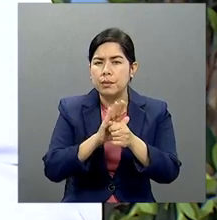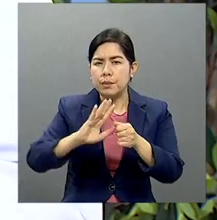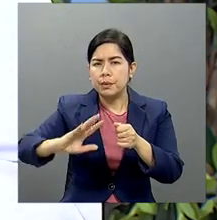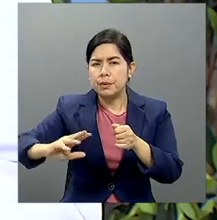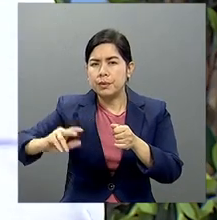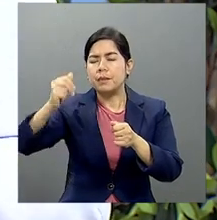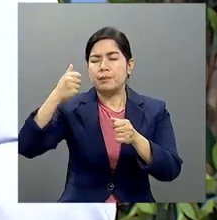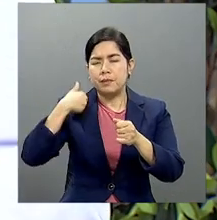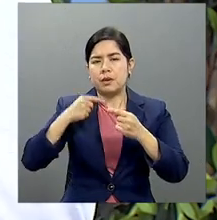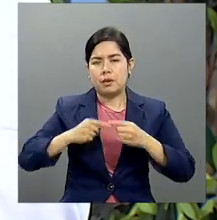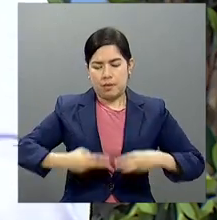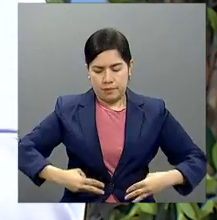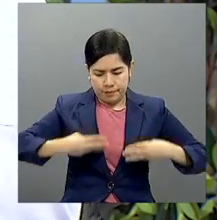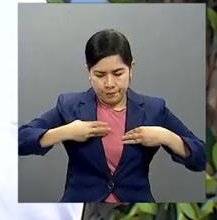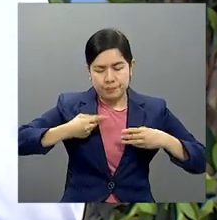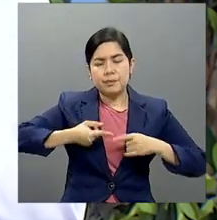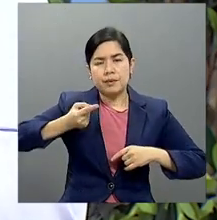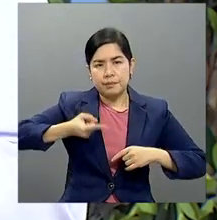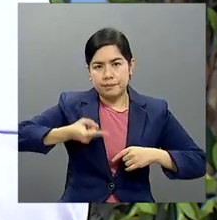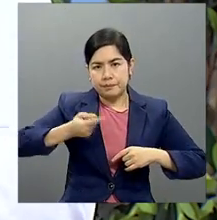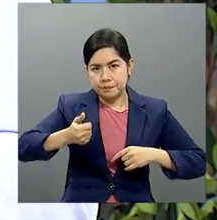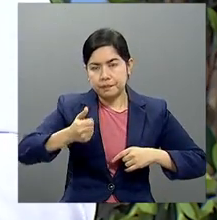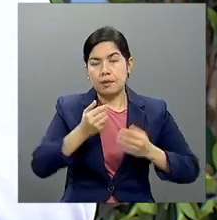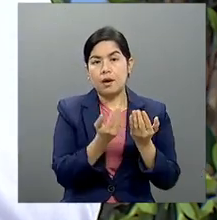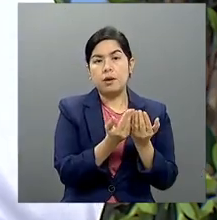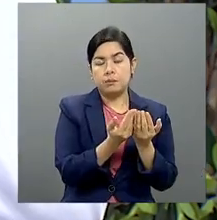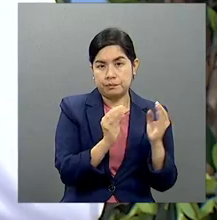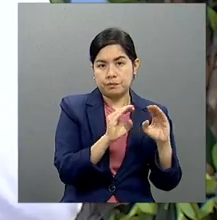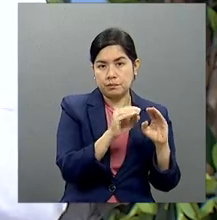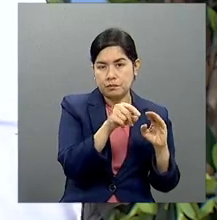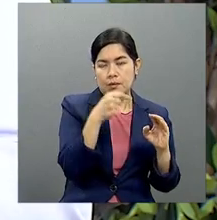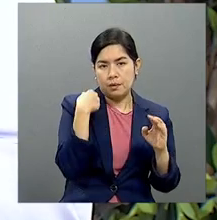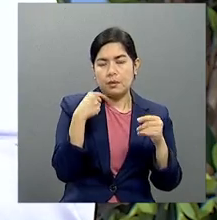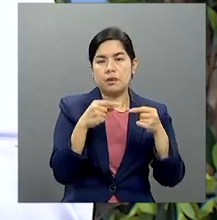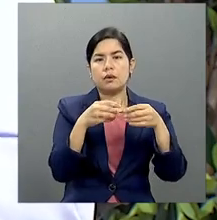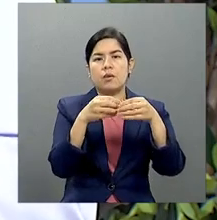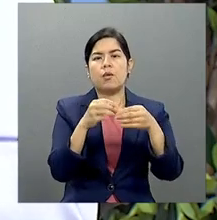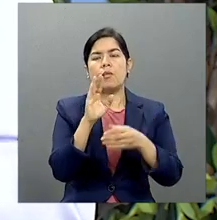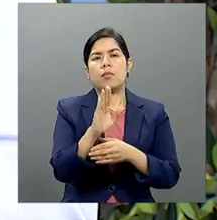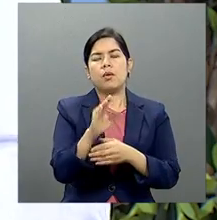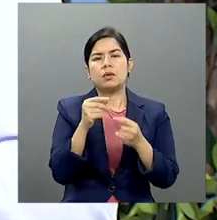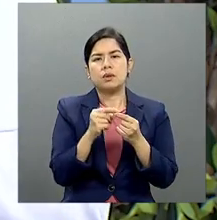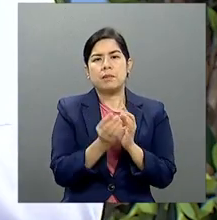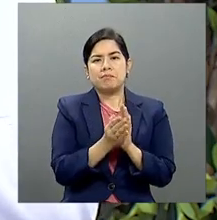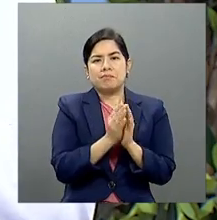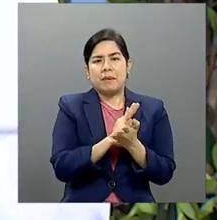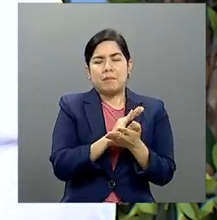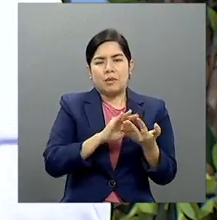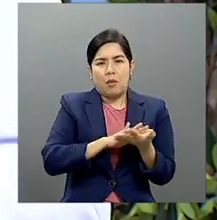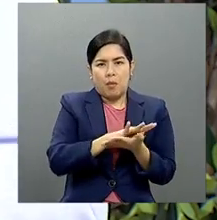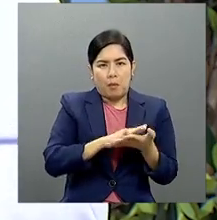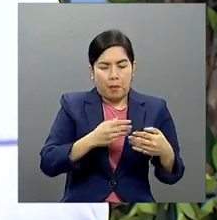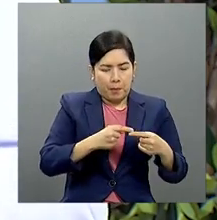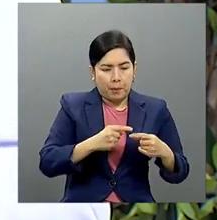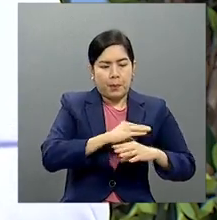คนทั่วไปได้รวมถึงในกลุ่มคนที่รับการฟอกเลือดหรือว่าบำบัดทดแทนไตกลุ่มนี้เนี่ยก็จะมีความเครีย